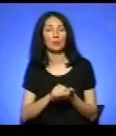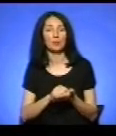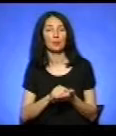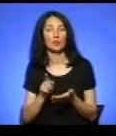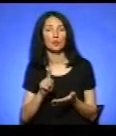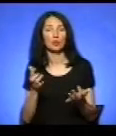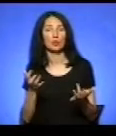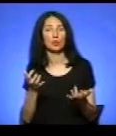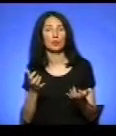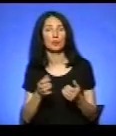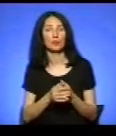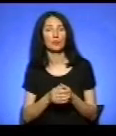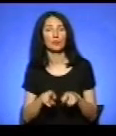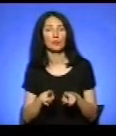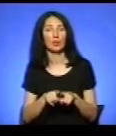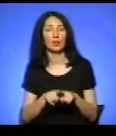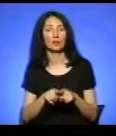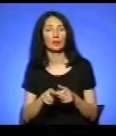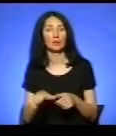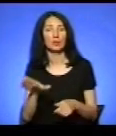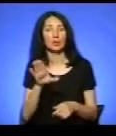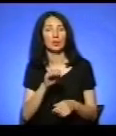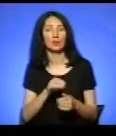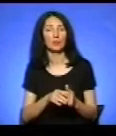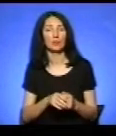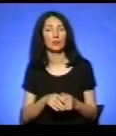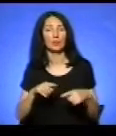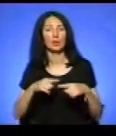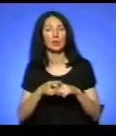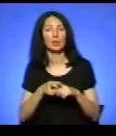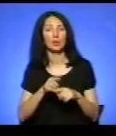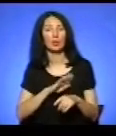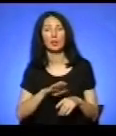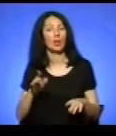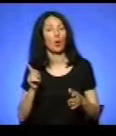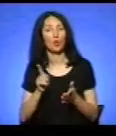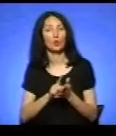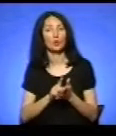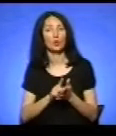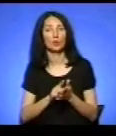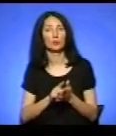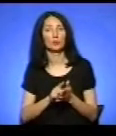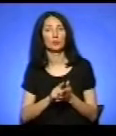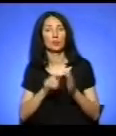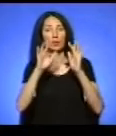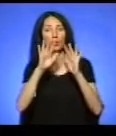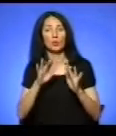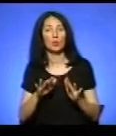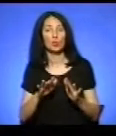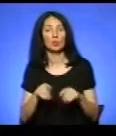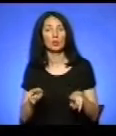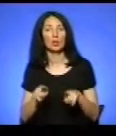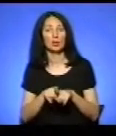що ще, ну так, техніка, ніби все. Техніка не обов'язково. Організаційний комп'ютер, тобто? А,